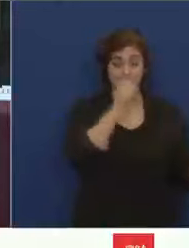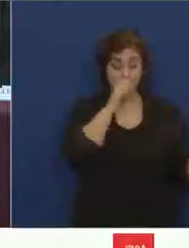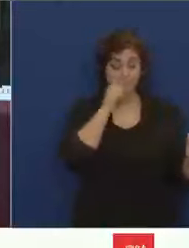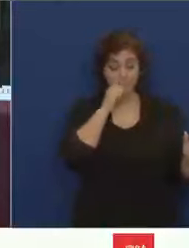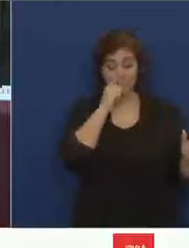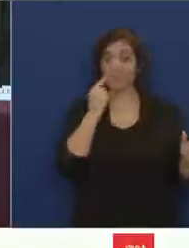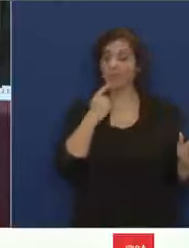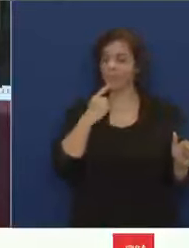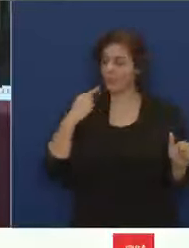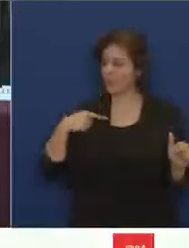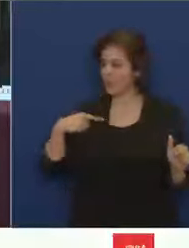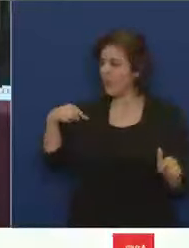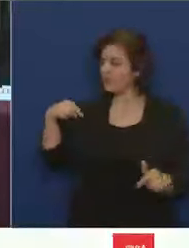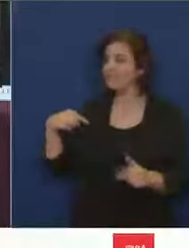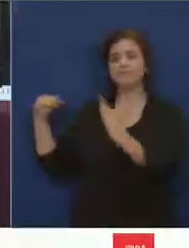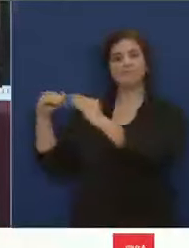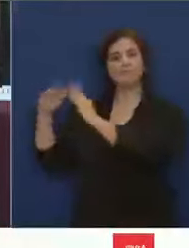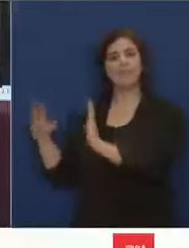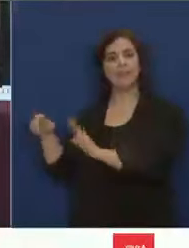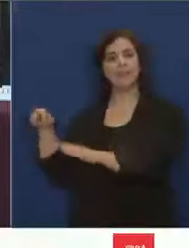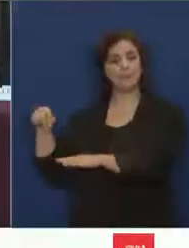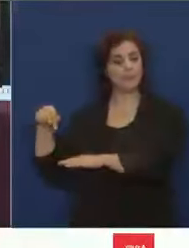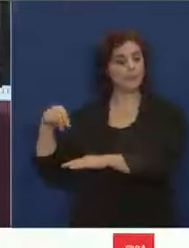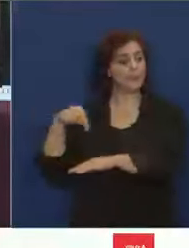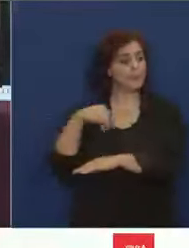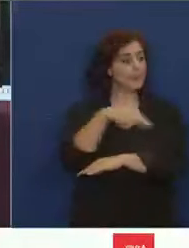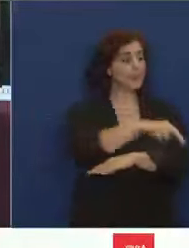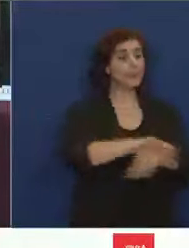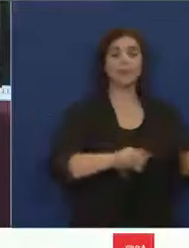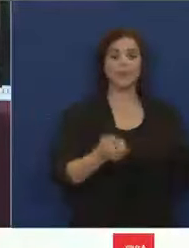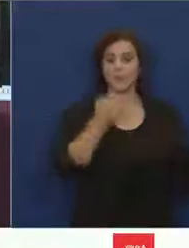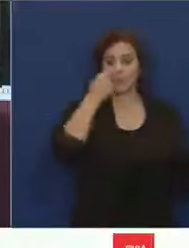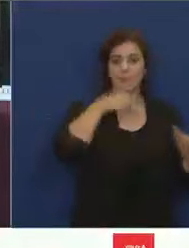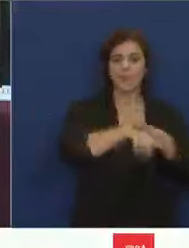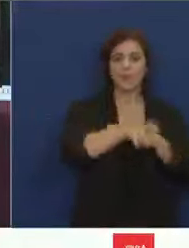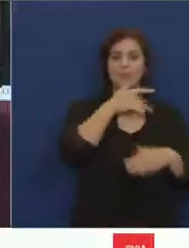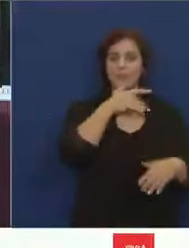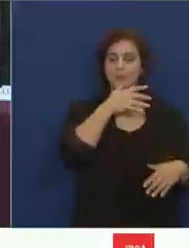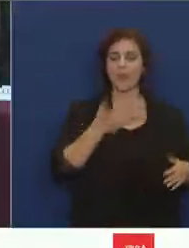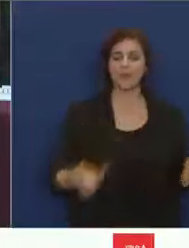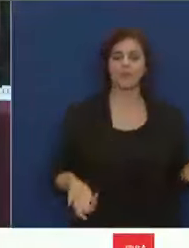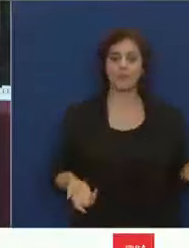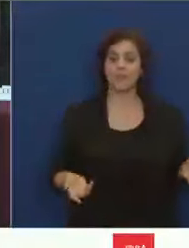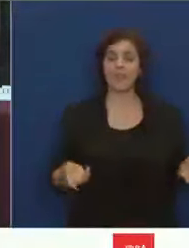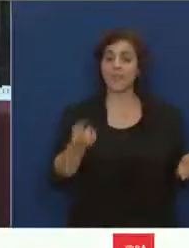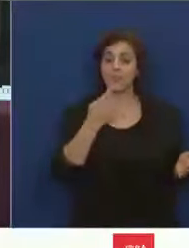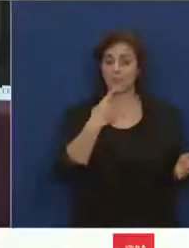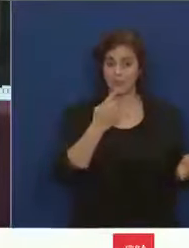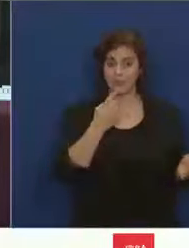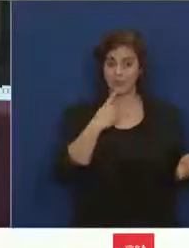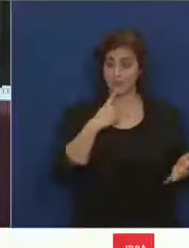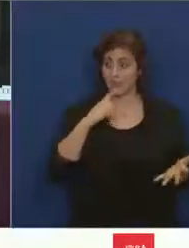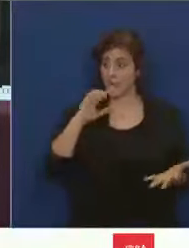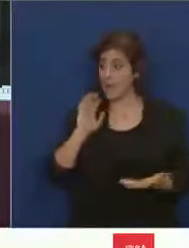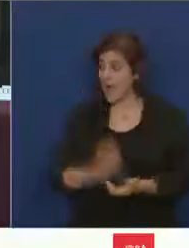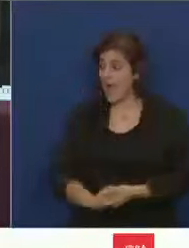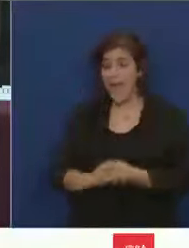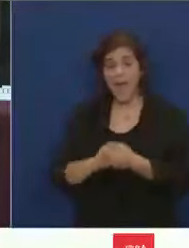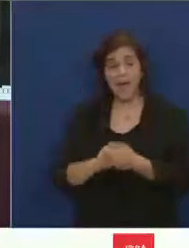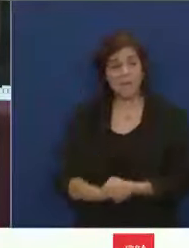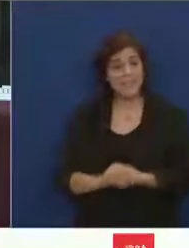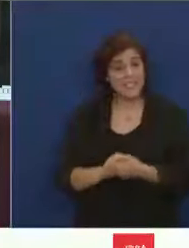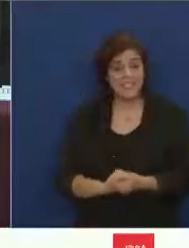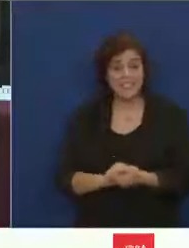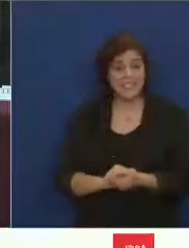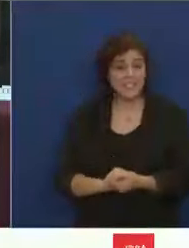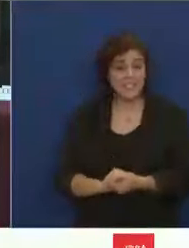de mon parcours dans la ville de Lille. Ce que je dis est attesté par nombre d'amis qui vivent par